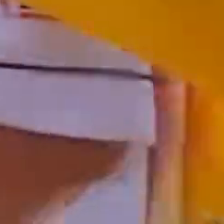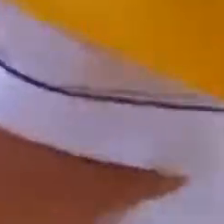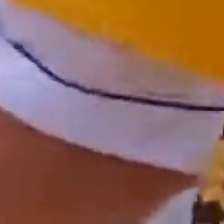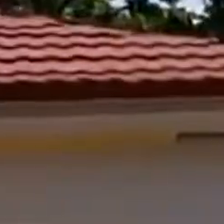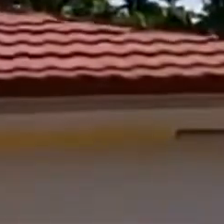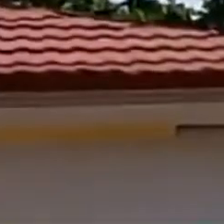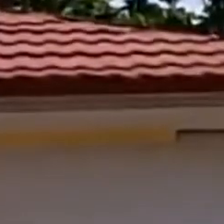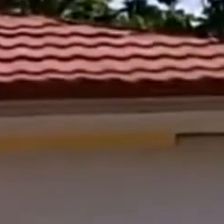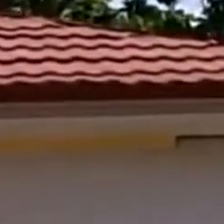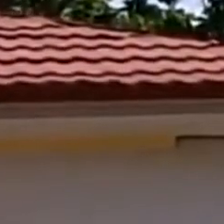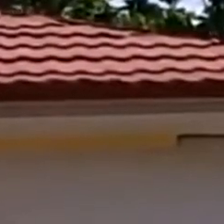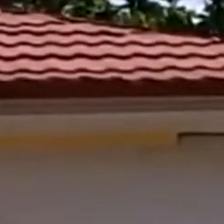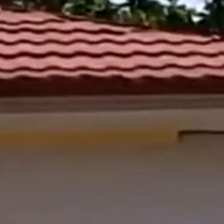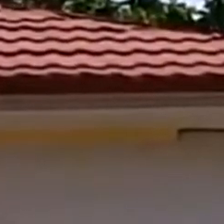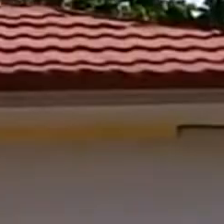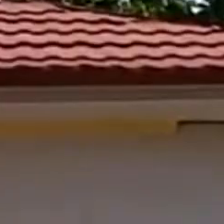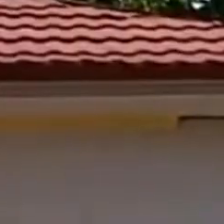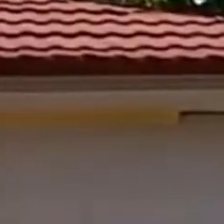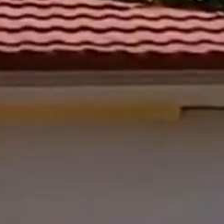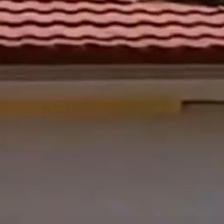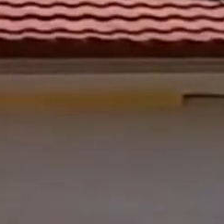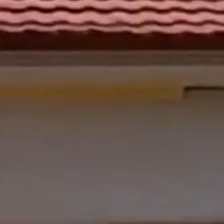into a